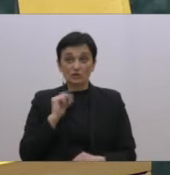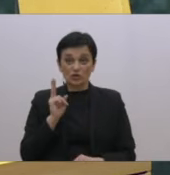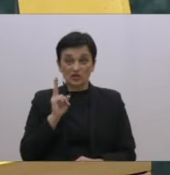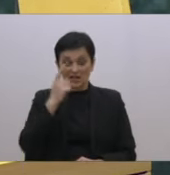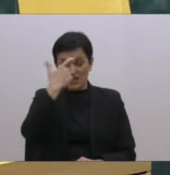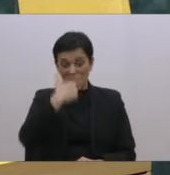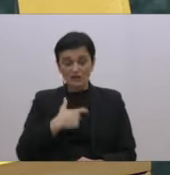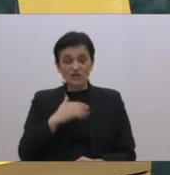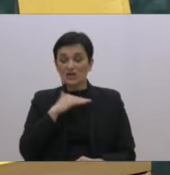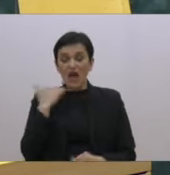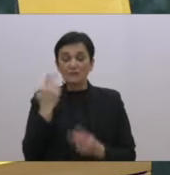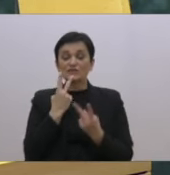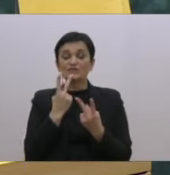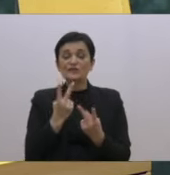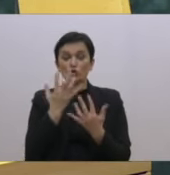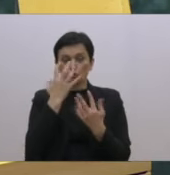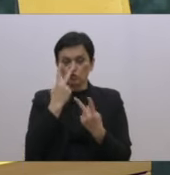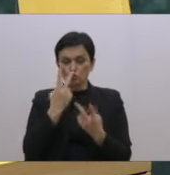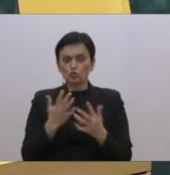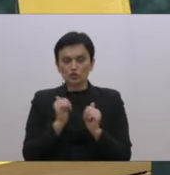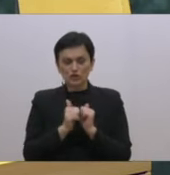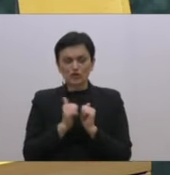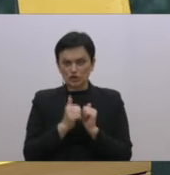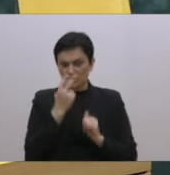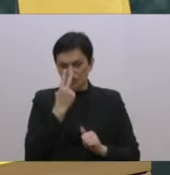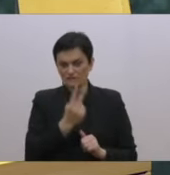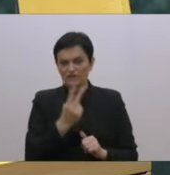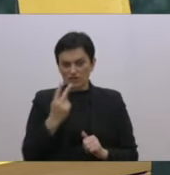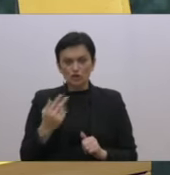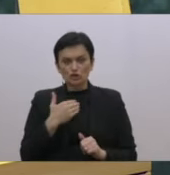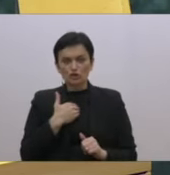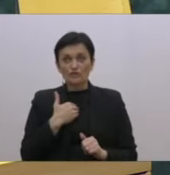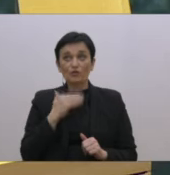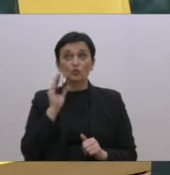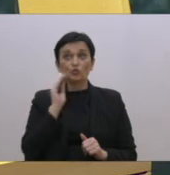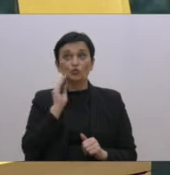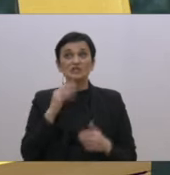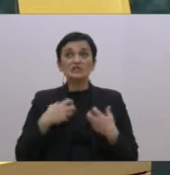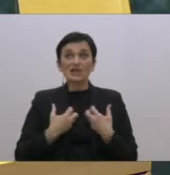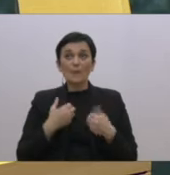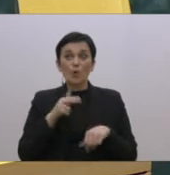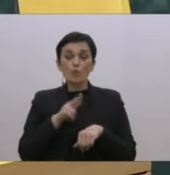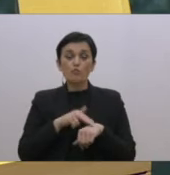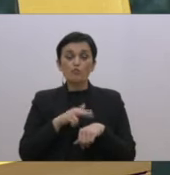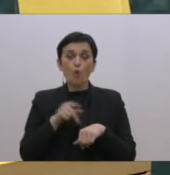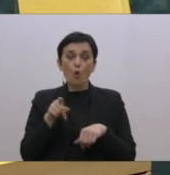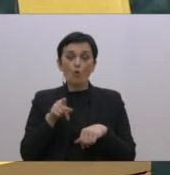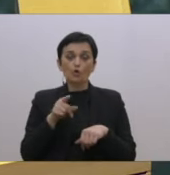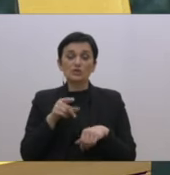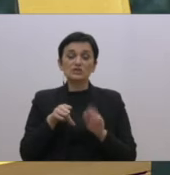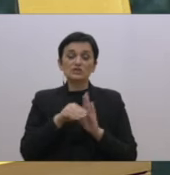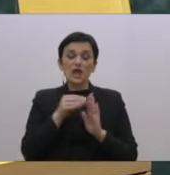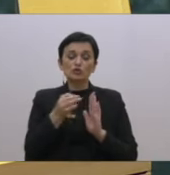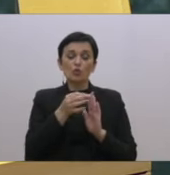მინდა ვიხილო ის სურათი, რომელიც ხშირად გვინახავს ჩვენ, როდესაც სამწუხაროდ პოლიციელი დგას საარჩევნო